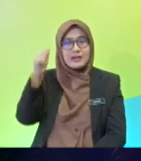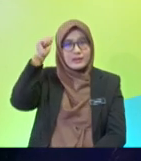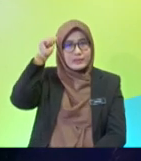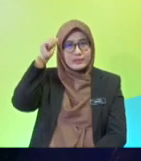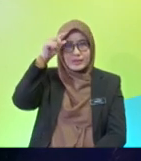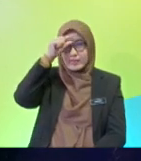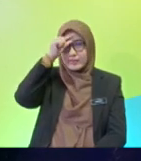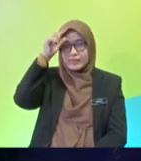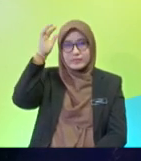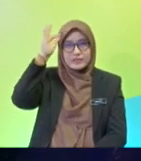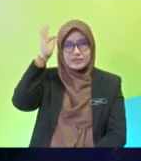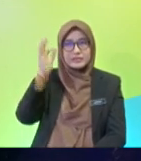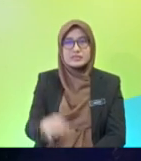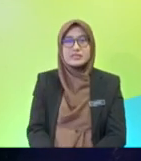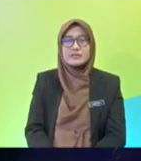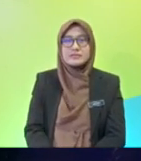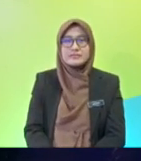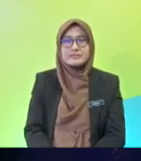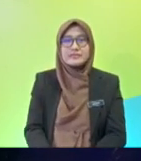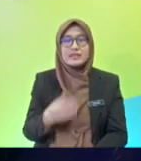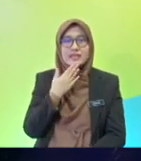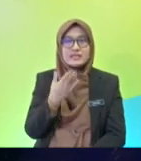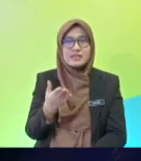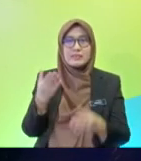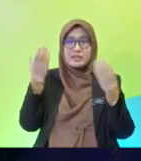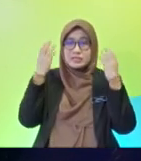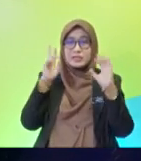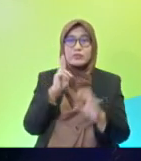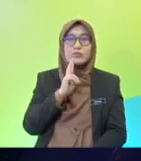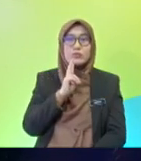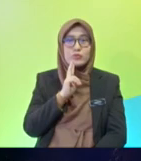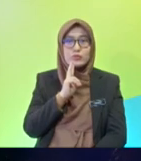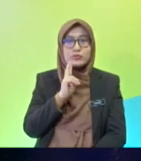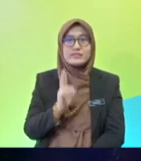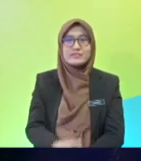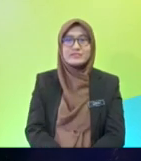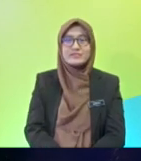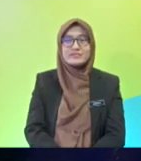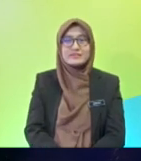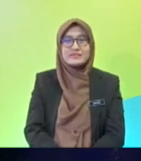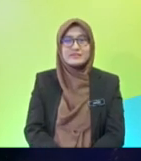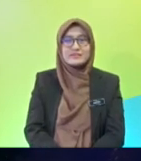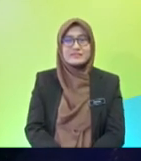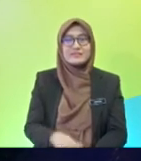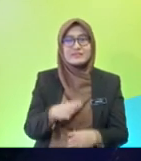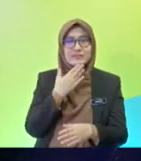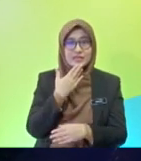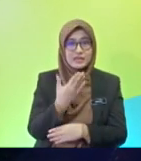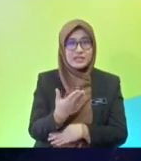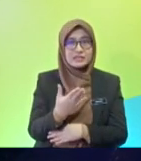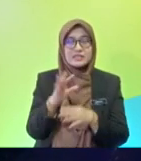Kuala Lumpur terima kasih kepada Aceh gurus ada pada hari ini Terima kasih kepada